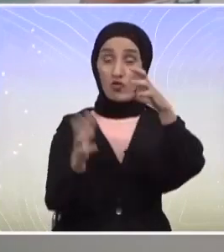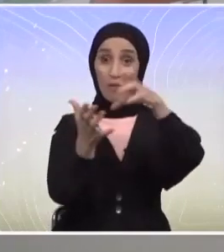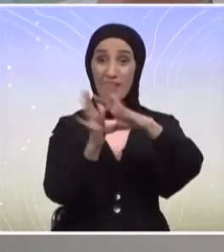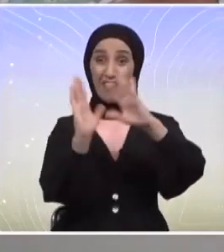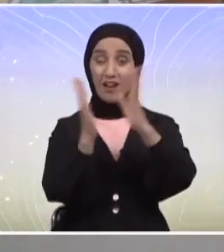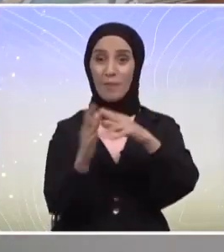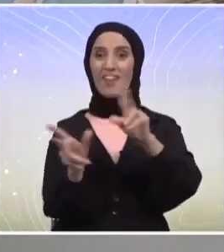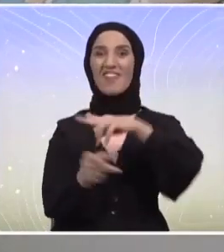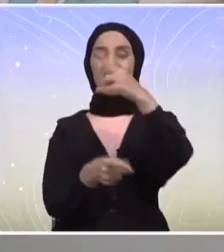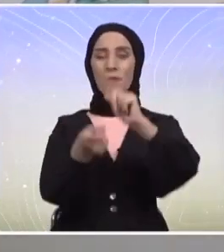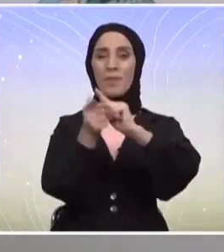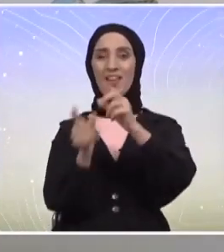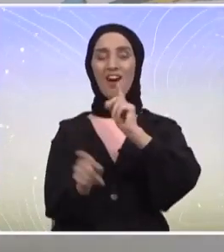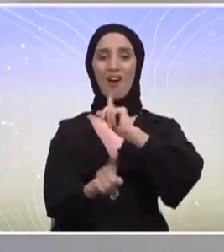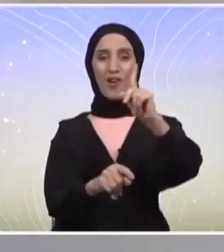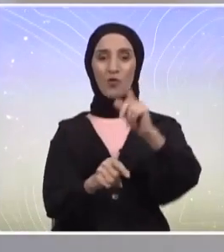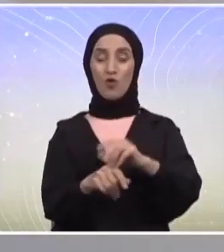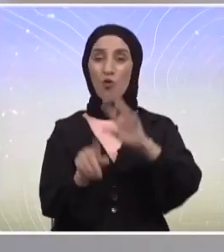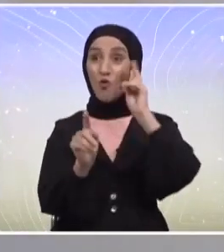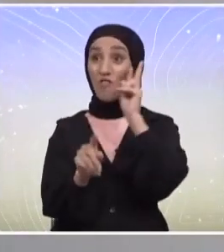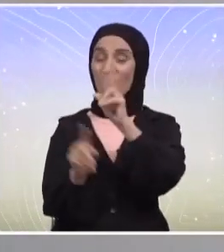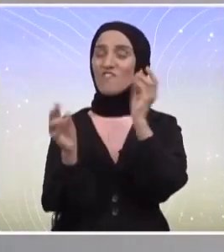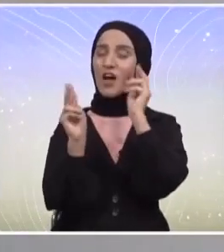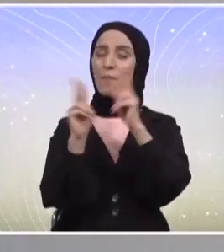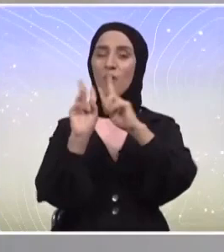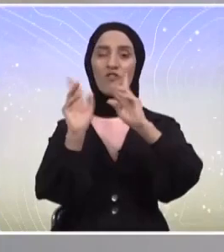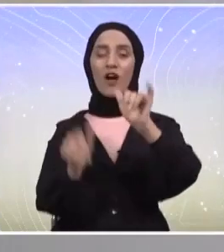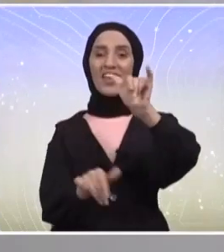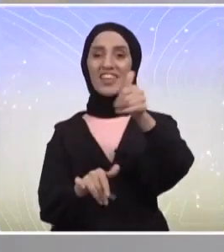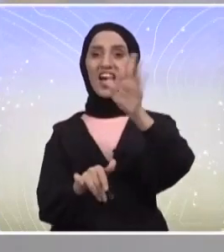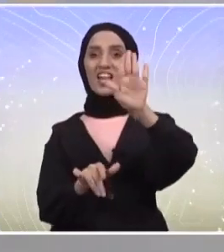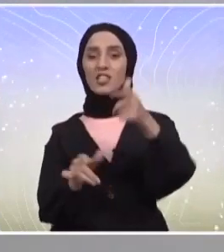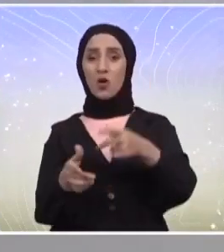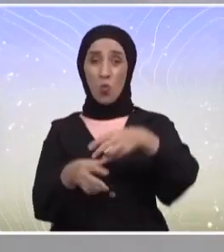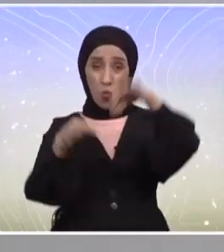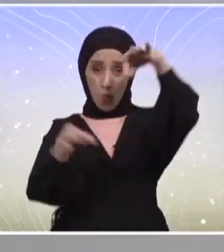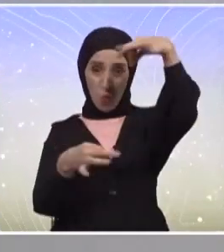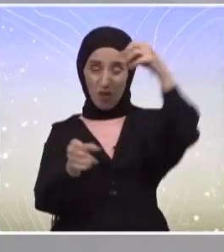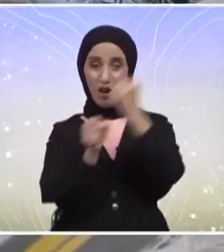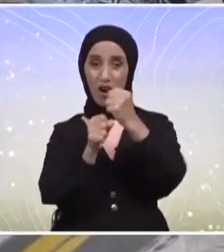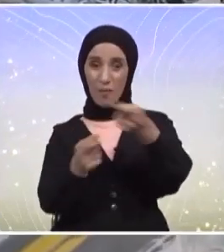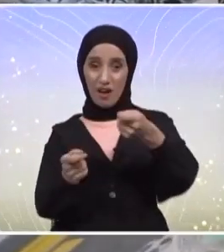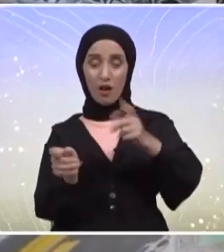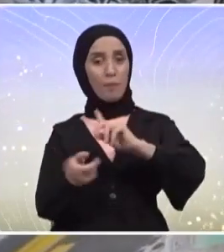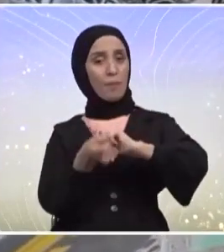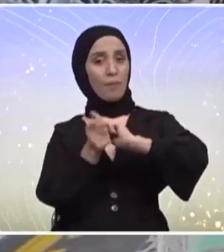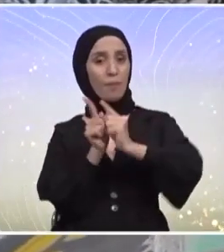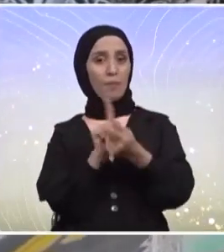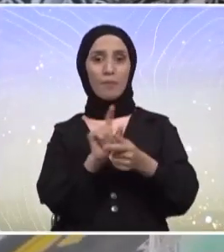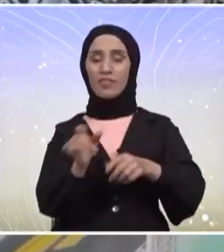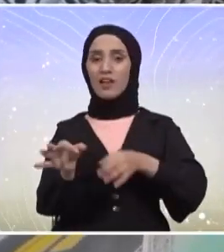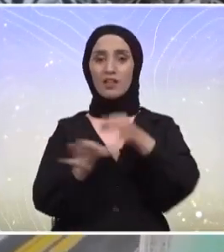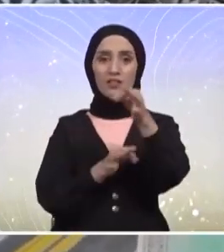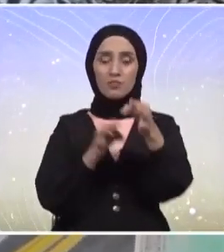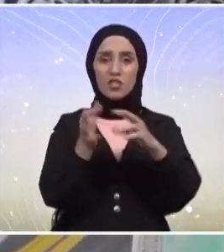أنها لياسر. ولم يكتفي بالتقيد بالورقة والقلم، بل تابع الجديد في عالم الرسم وبدأ